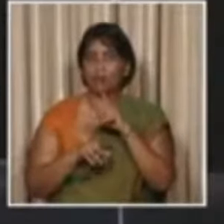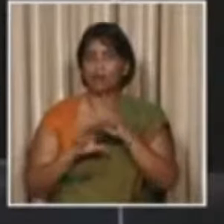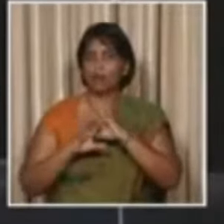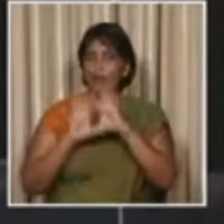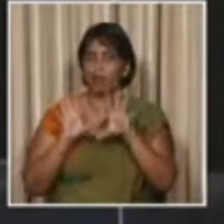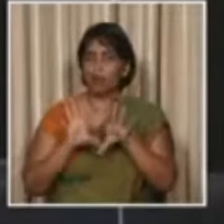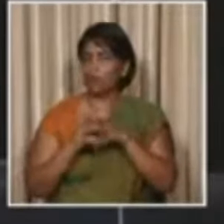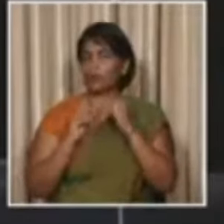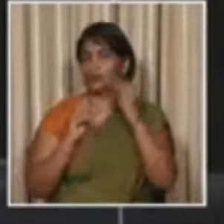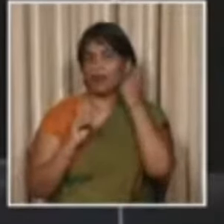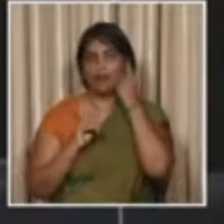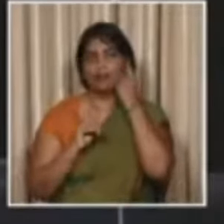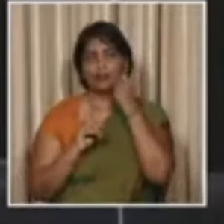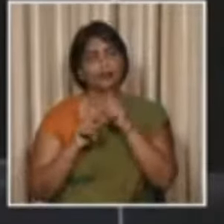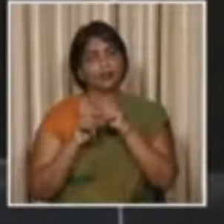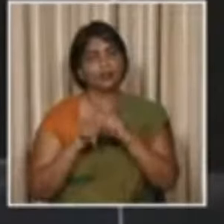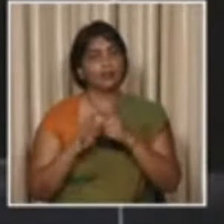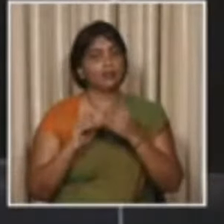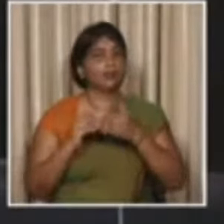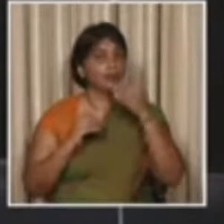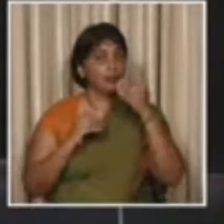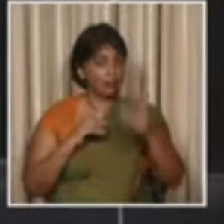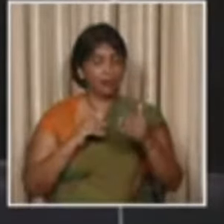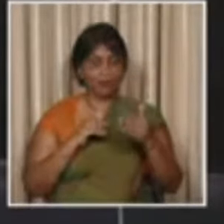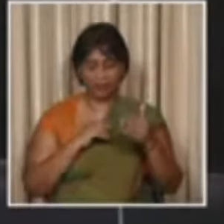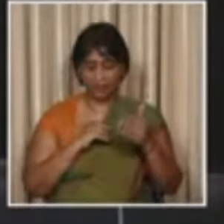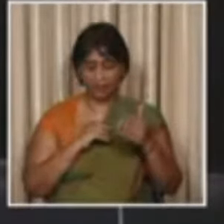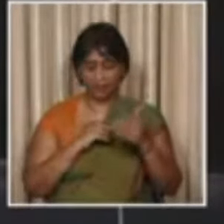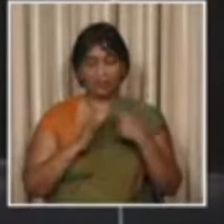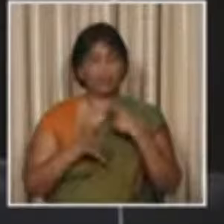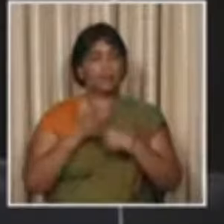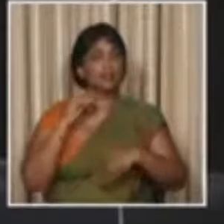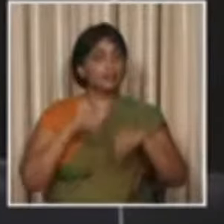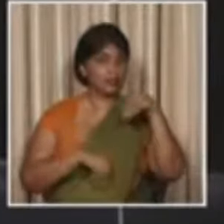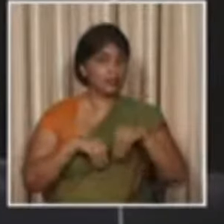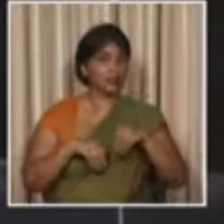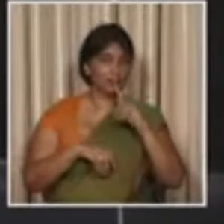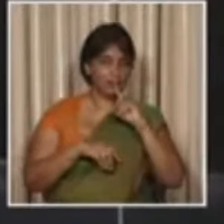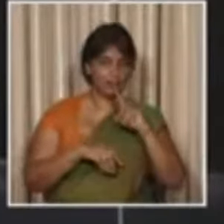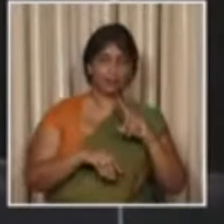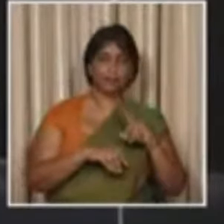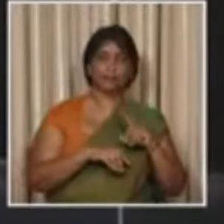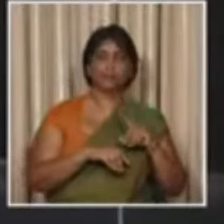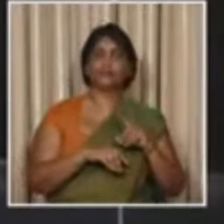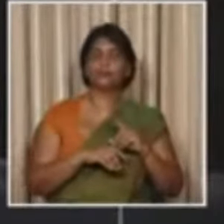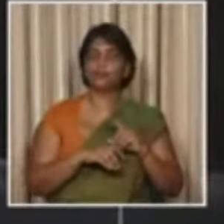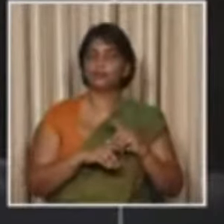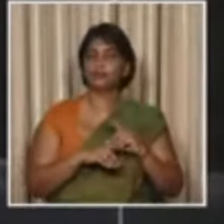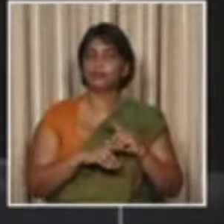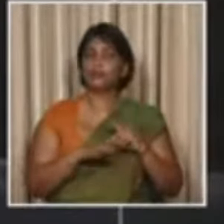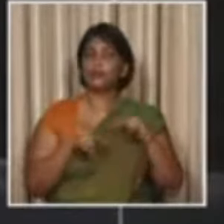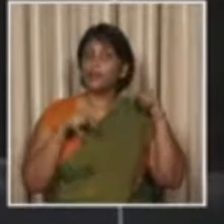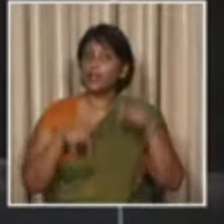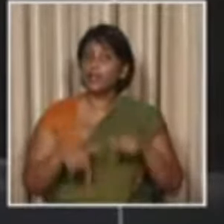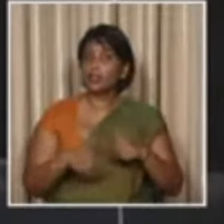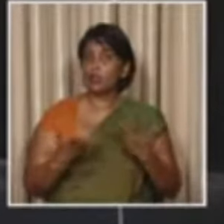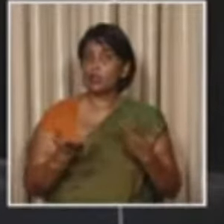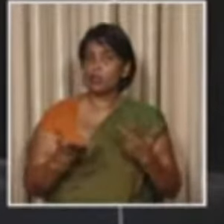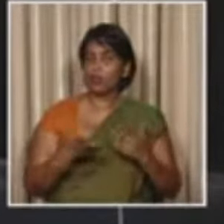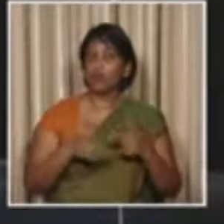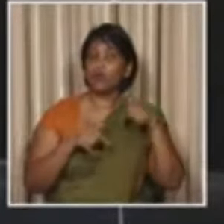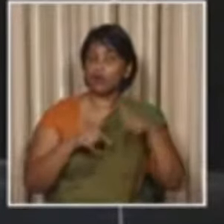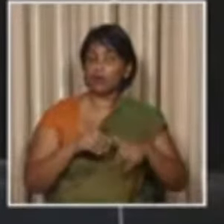මතය ඒකත් එක්ක තමයි ඊළඟ මැතිවරණේ ප්‍රතිඵල දින්දුනේ ඒකනේ කියන්නේ දැන් දැන් මොකද්ද කරන්නේ